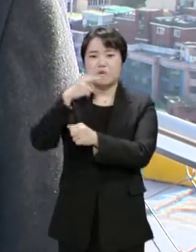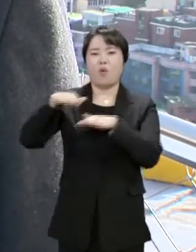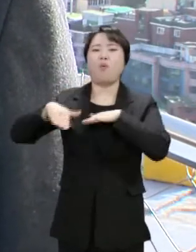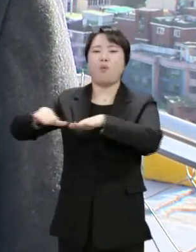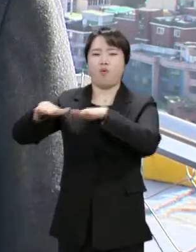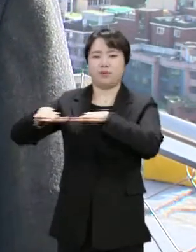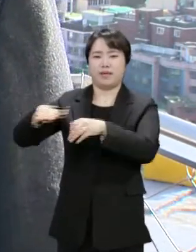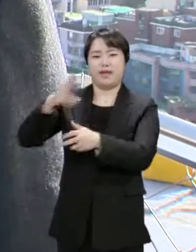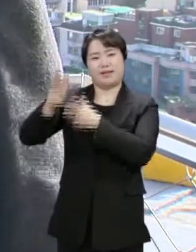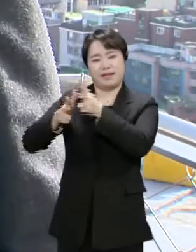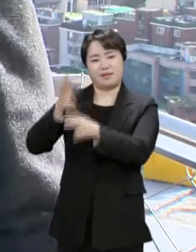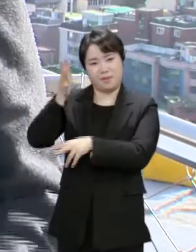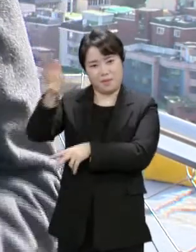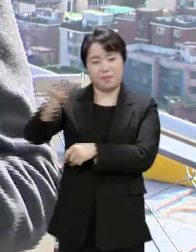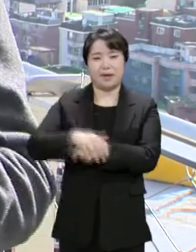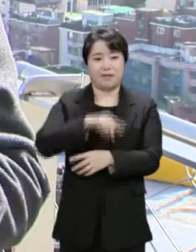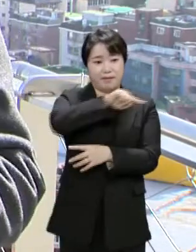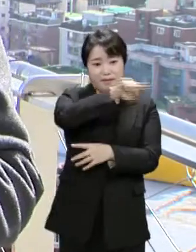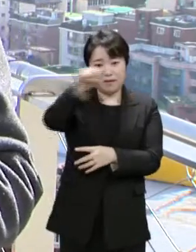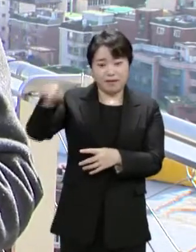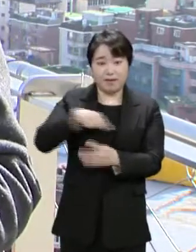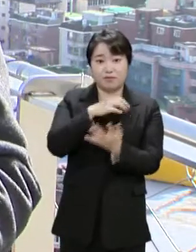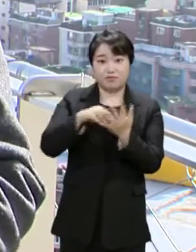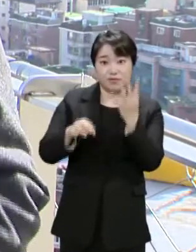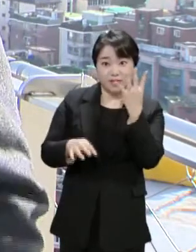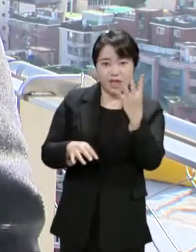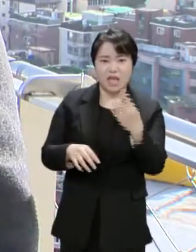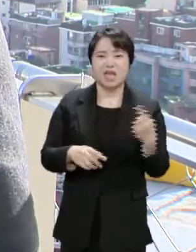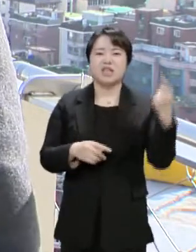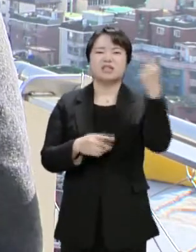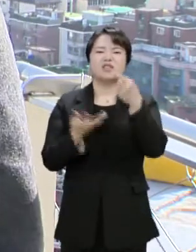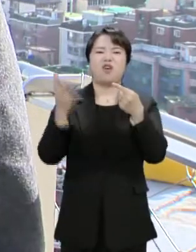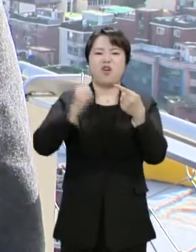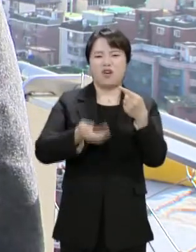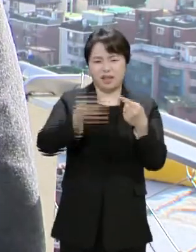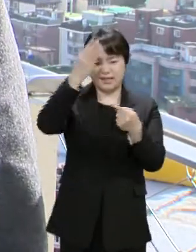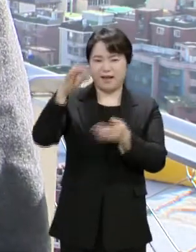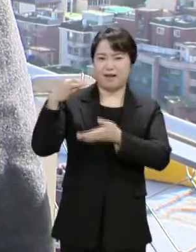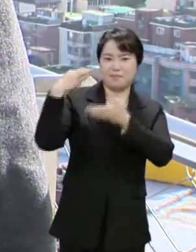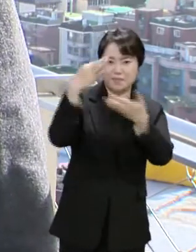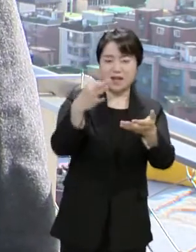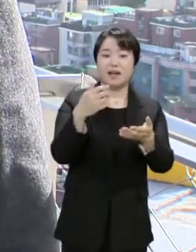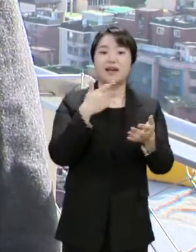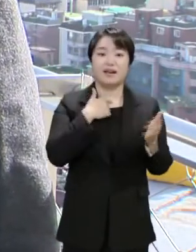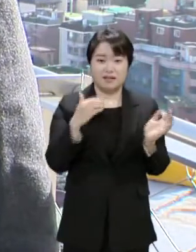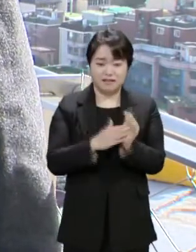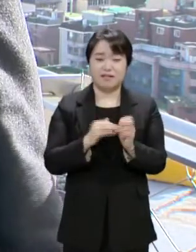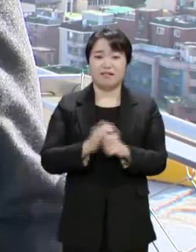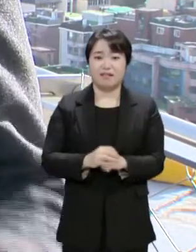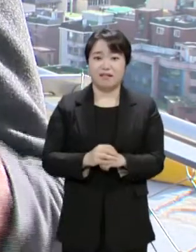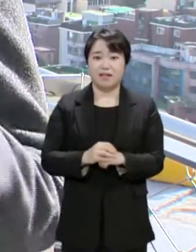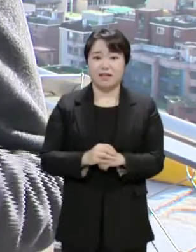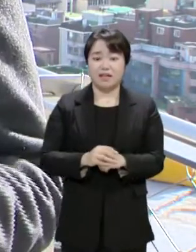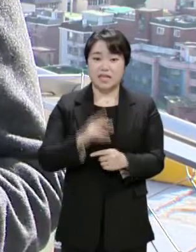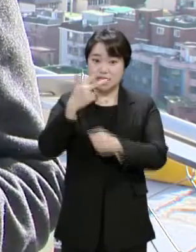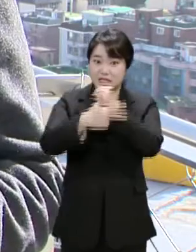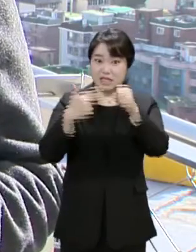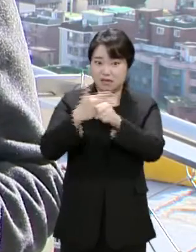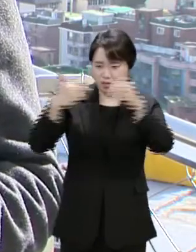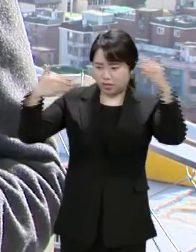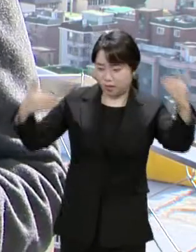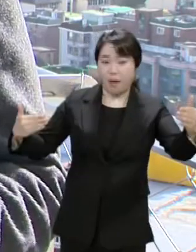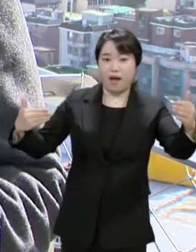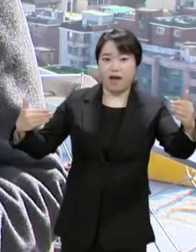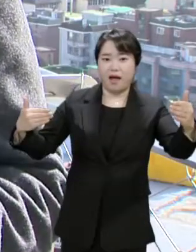봉제산업 활성화. 여기에만 1천억 원 가까운 예산이 투입됐습니다. 그렇다면 7년이 지난